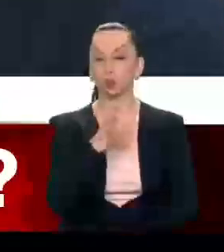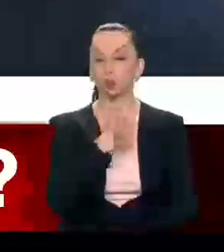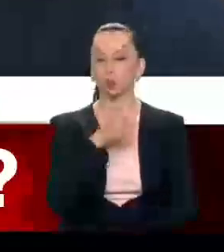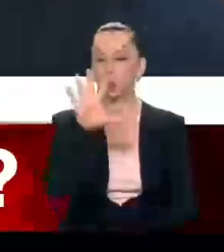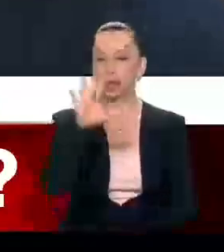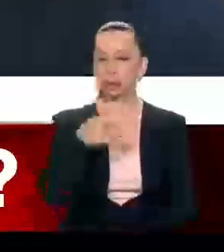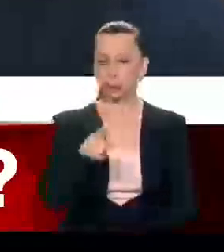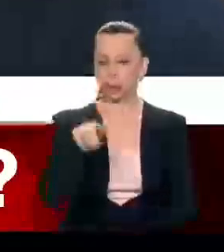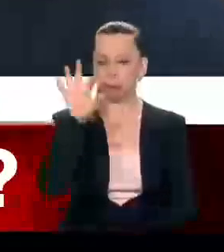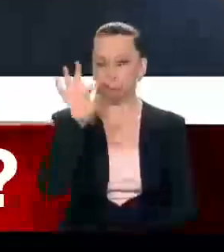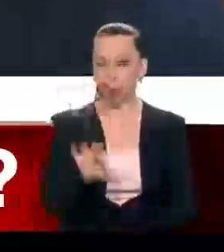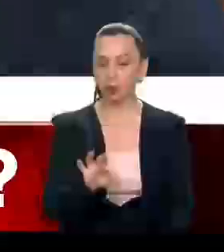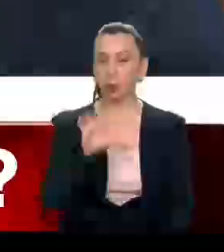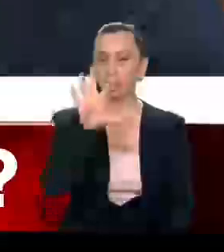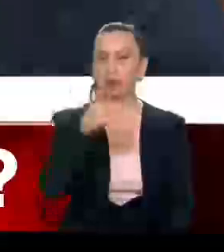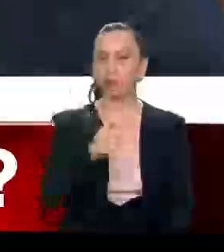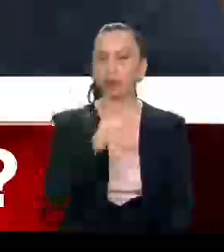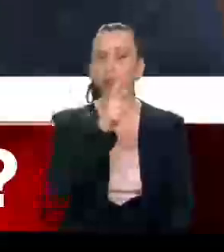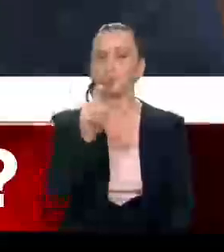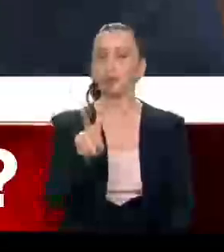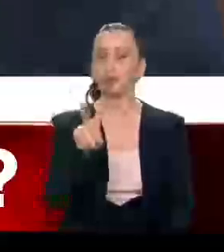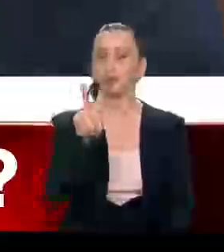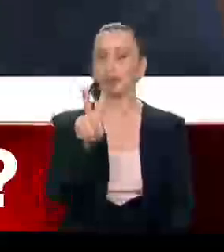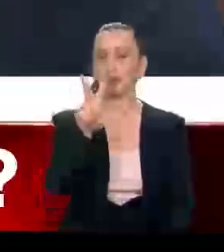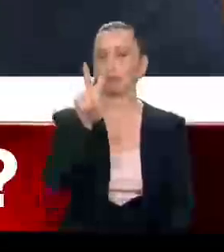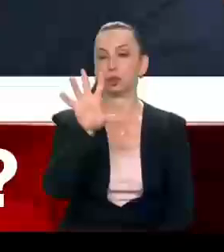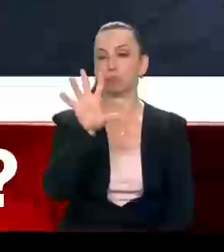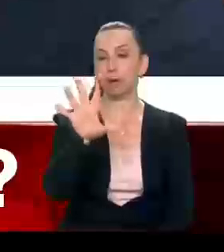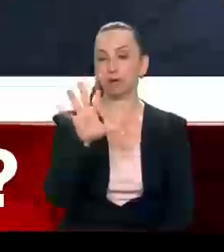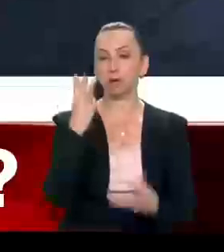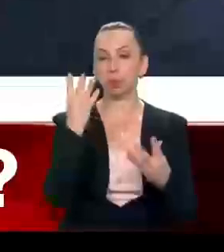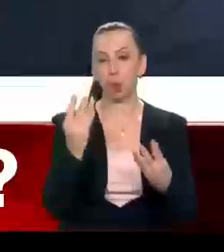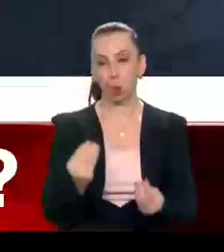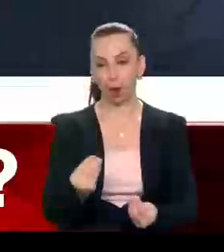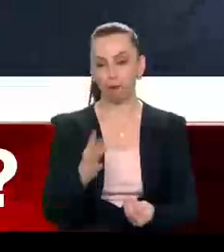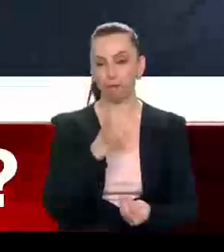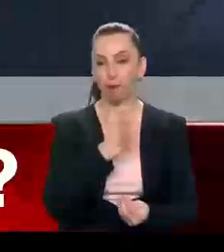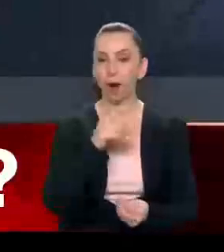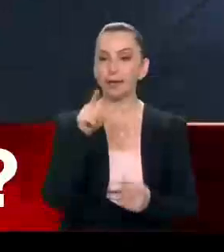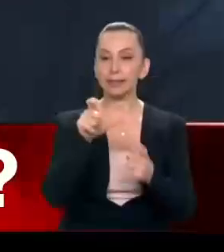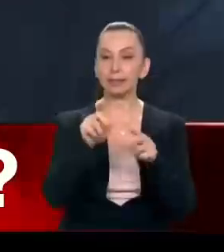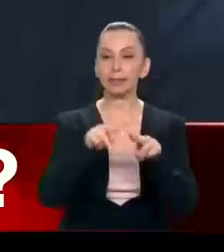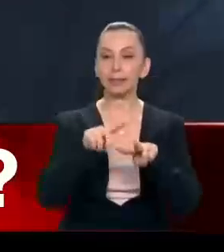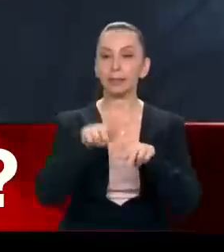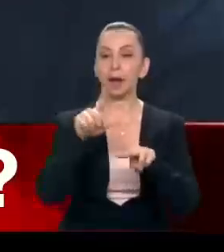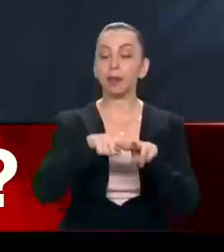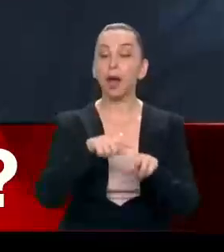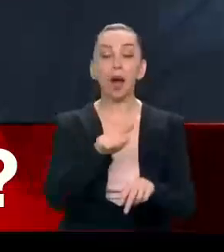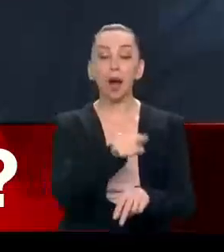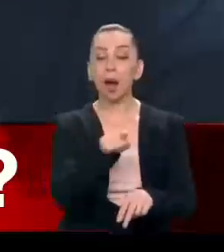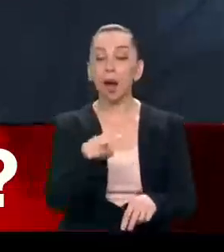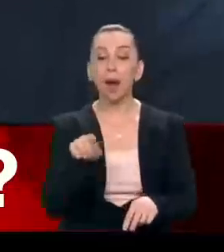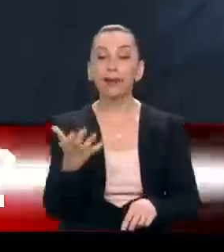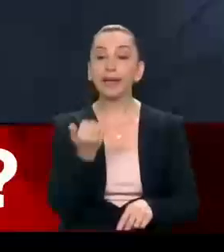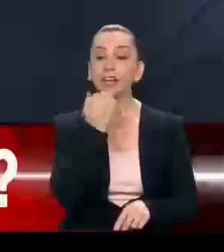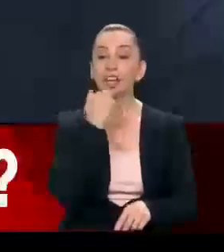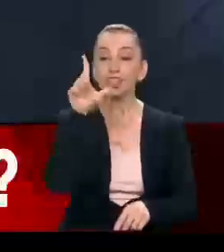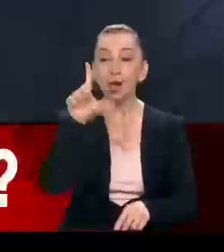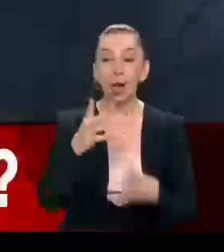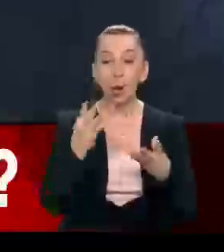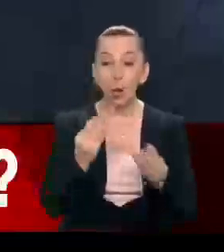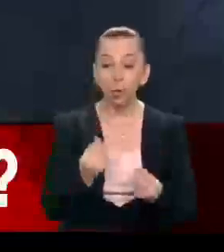5.000 ile başlayan 5.975'e kadar uzayan bir skala vardı Bu skalanın hangisi geçerli olacak hiç mi